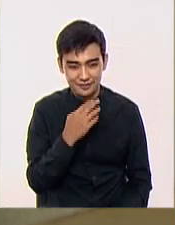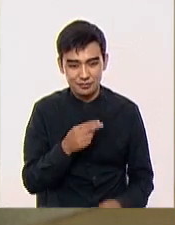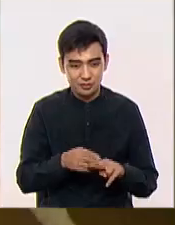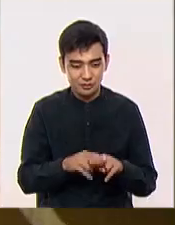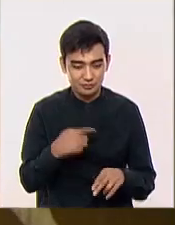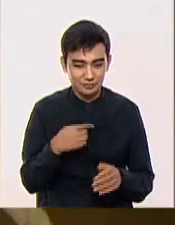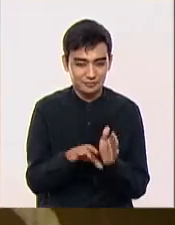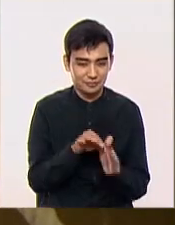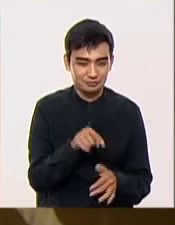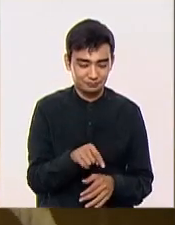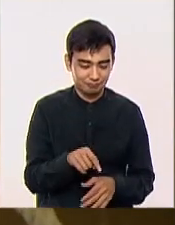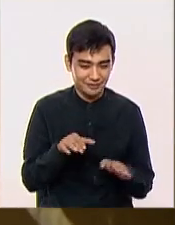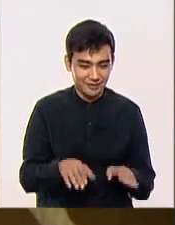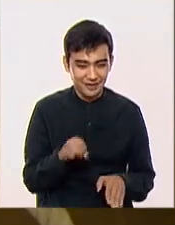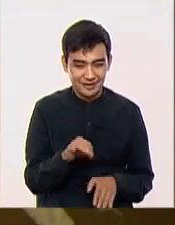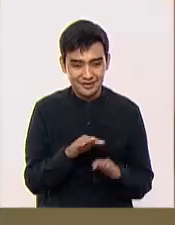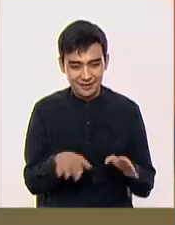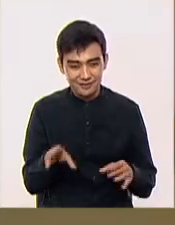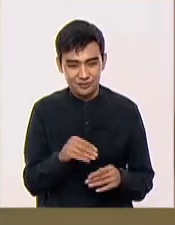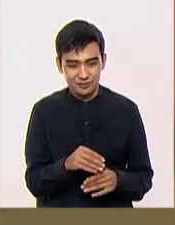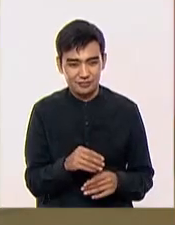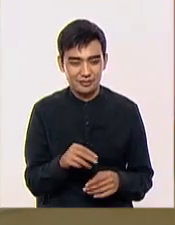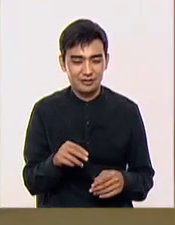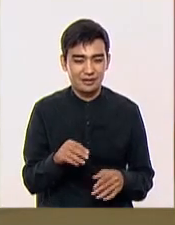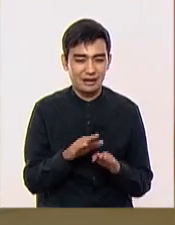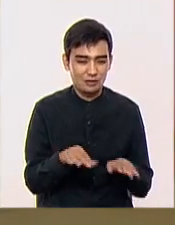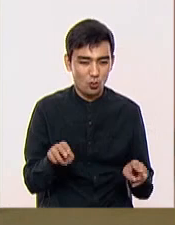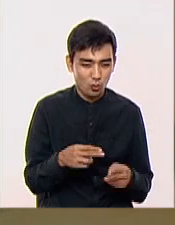осы отельді таңдадық. Балалар үшін барлығы бар, детский клуб,